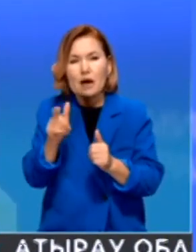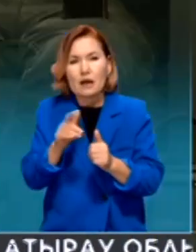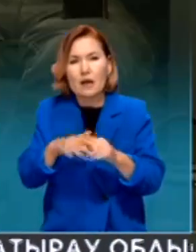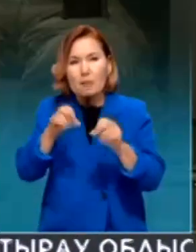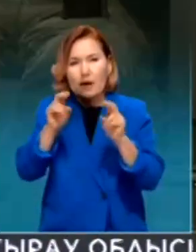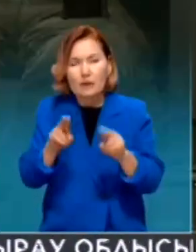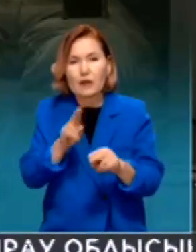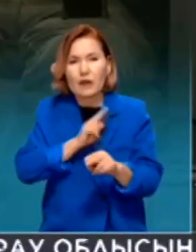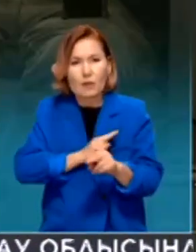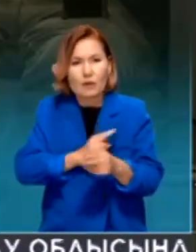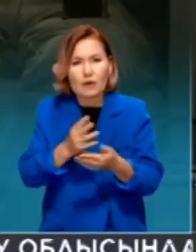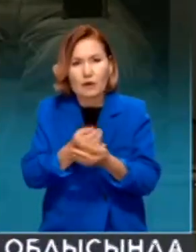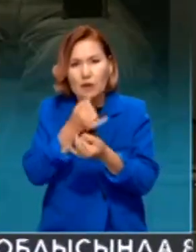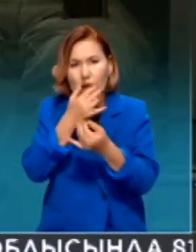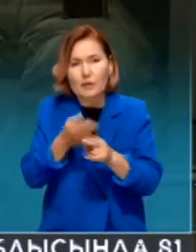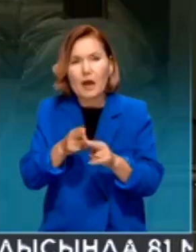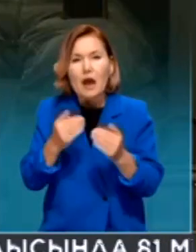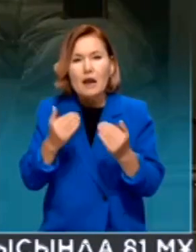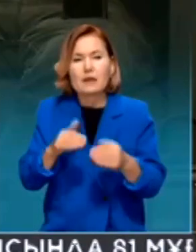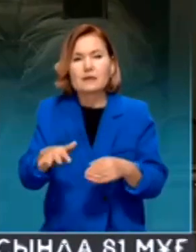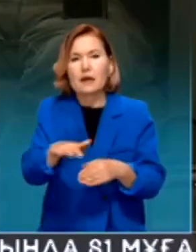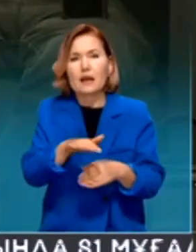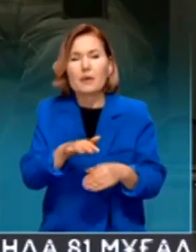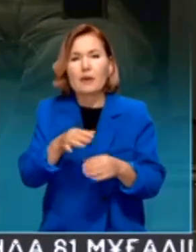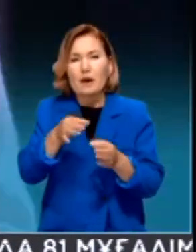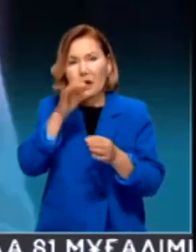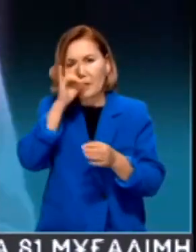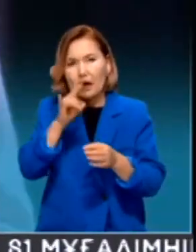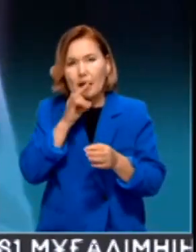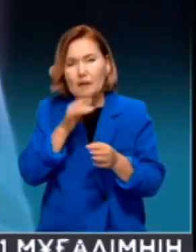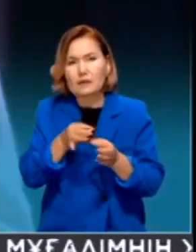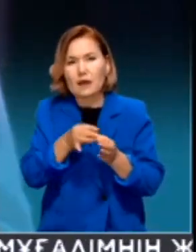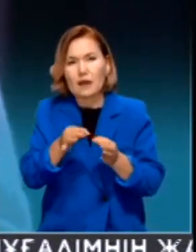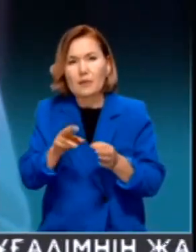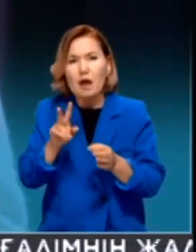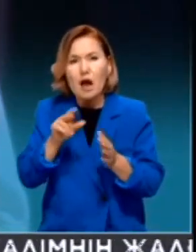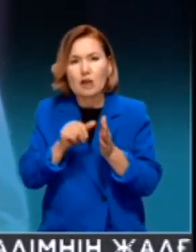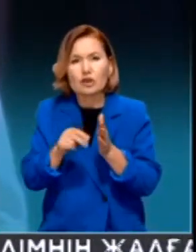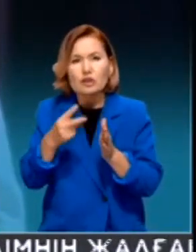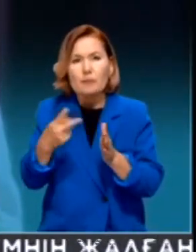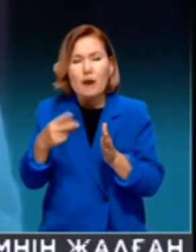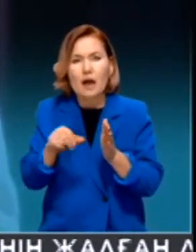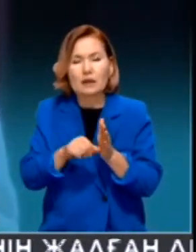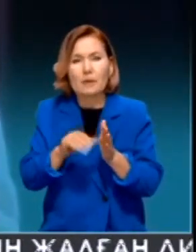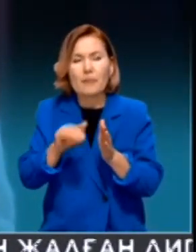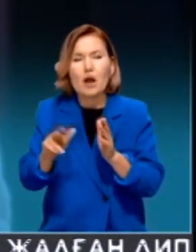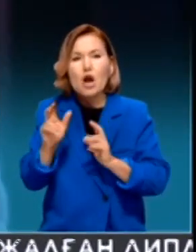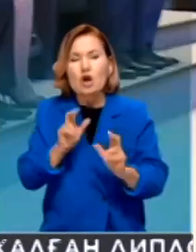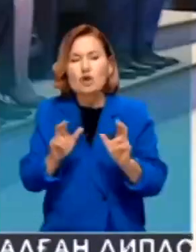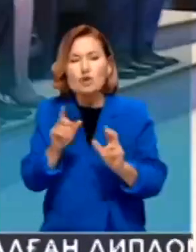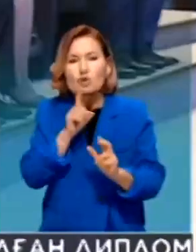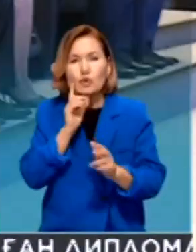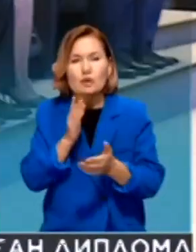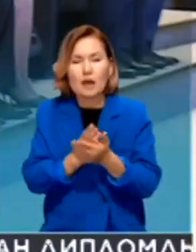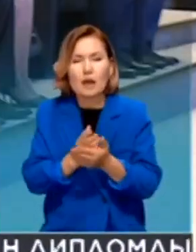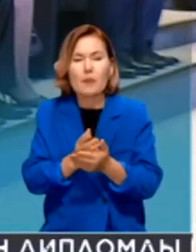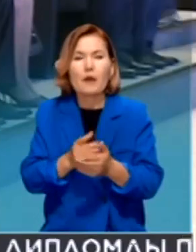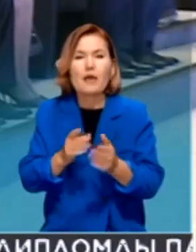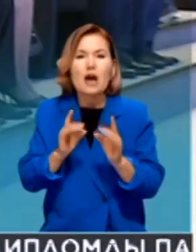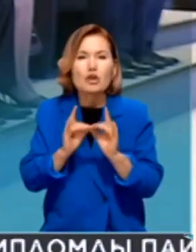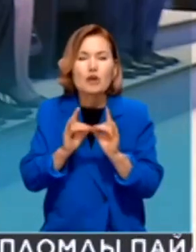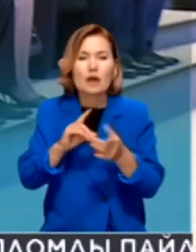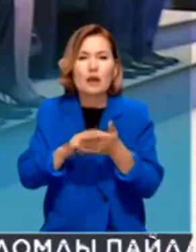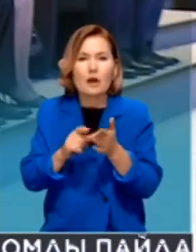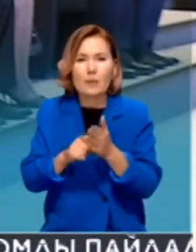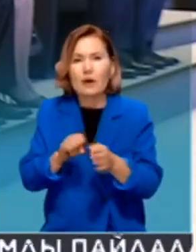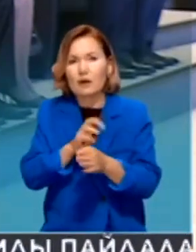жұмысқа тұрмады. Айта кетейік, қазір елімізде 626 мыңдай студент бар. Аудитория мен жатақхана тапшылығын шешу үшін